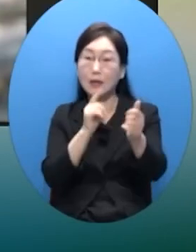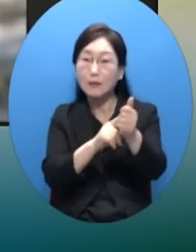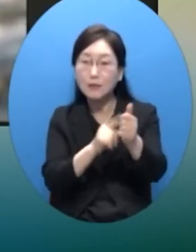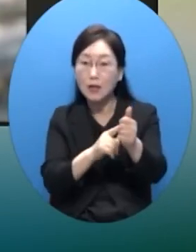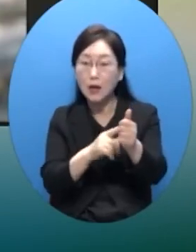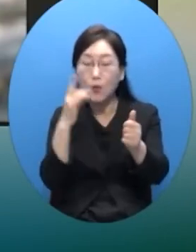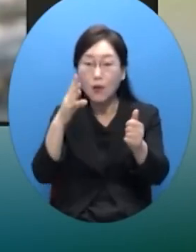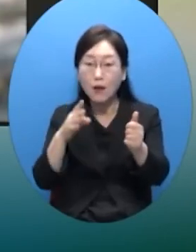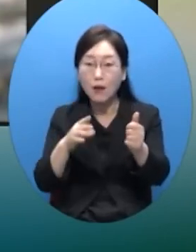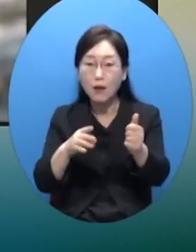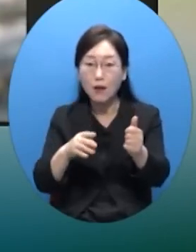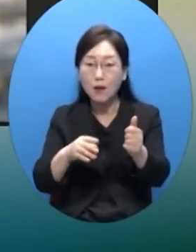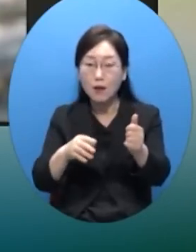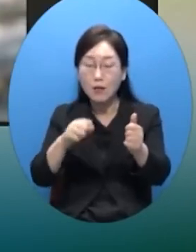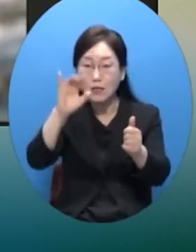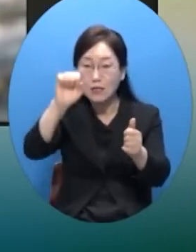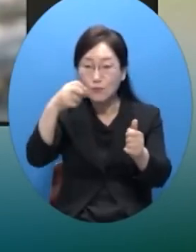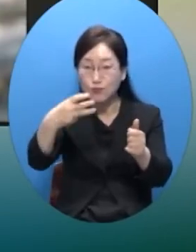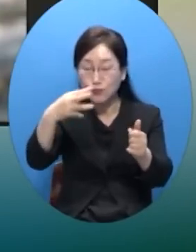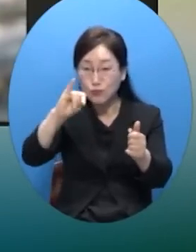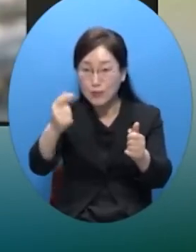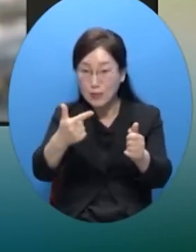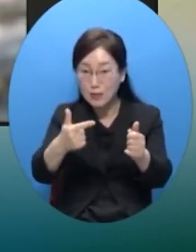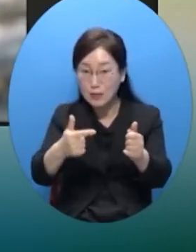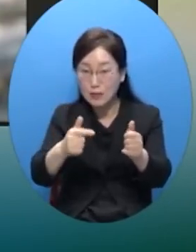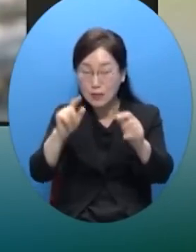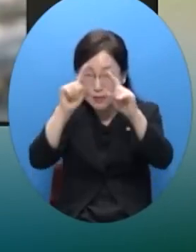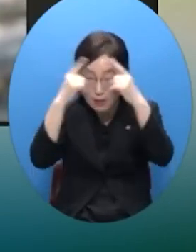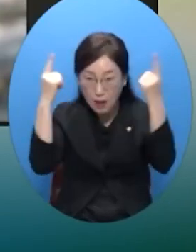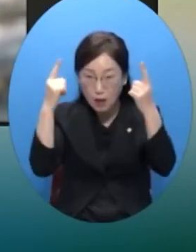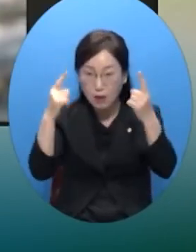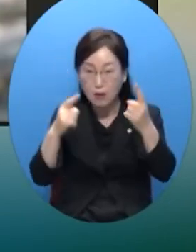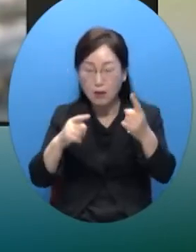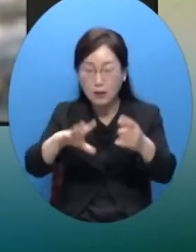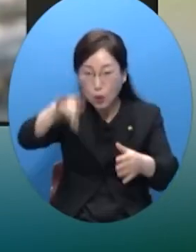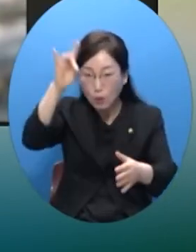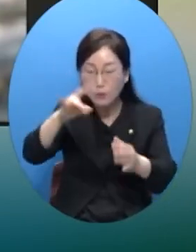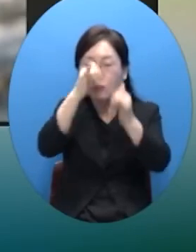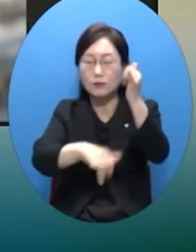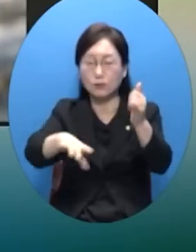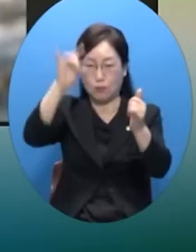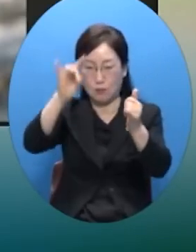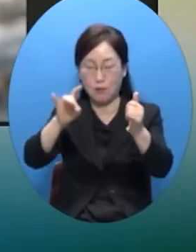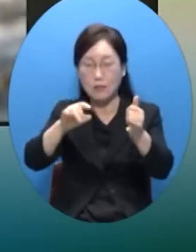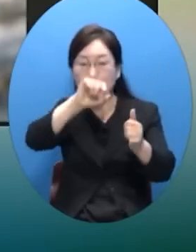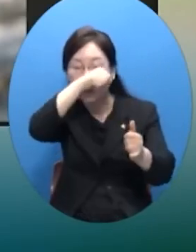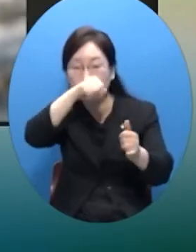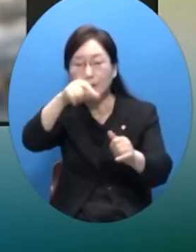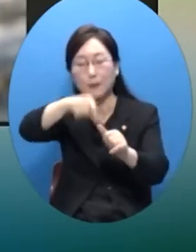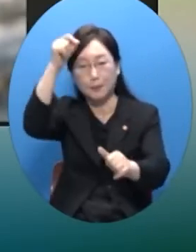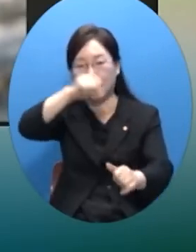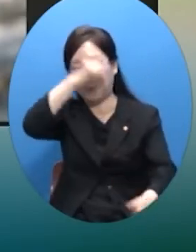프린스턴 신학교 사상 처음으로 흑인으로 총장이 되신 분입니다. 이번에